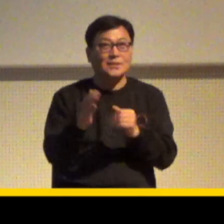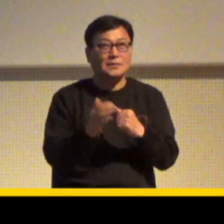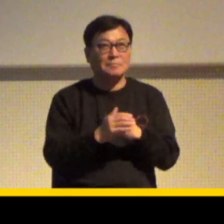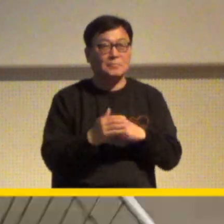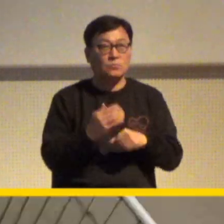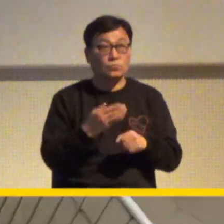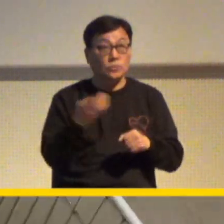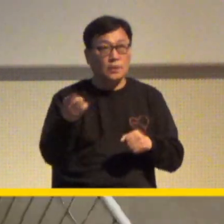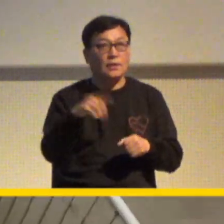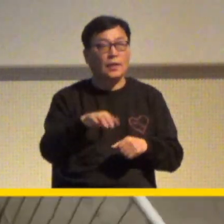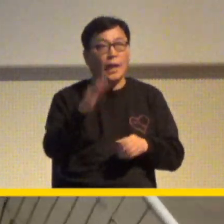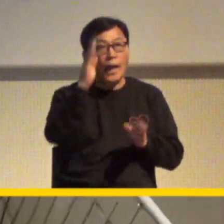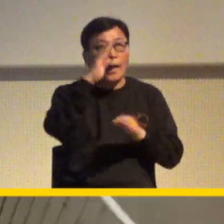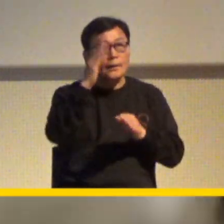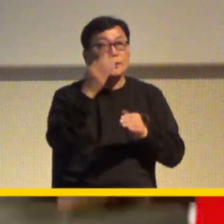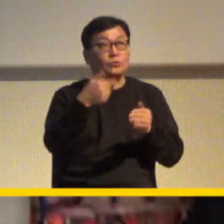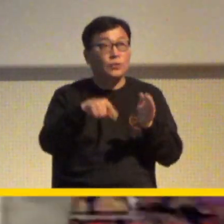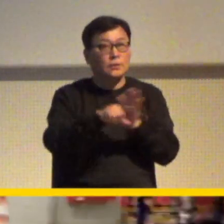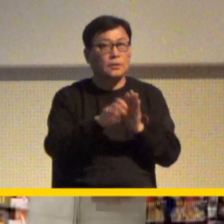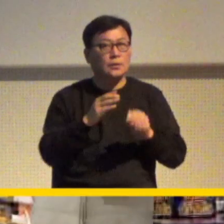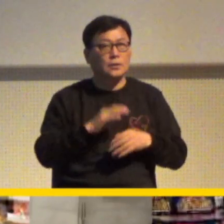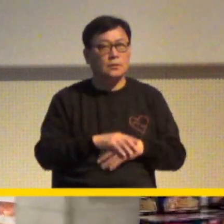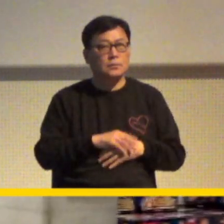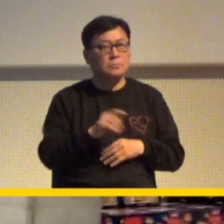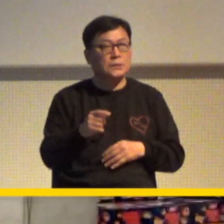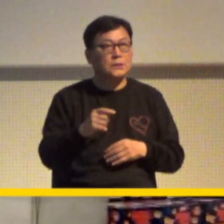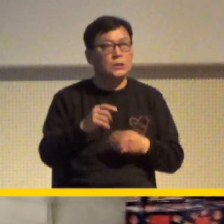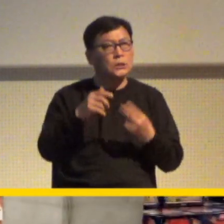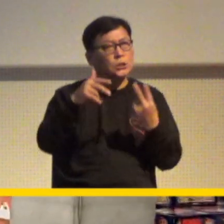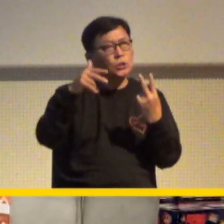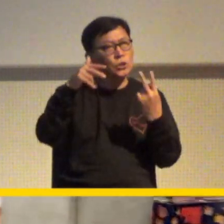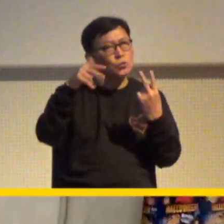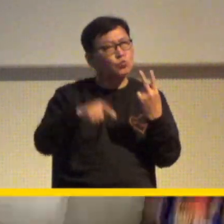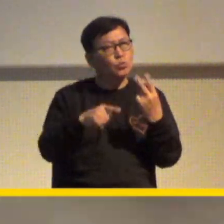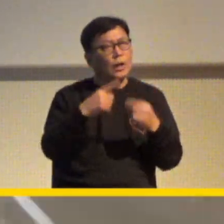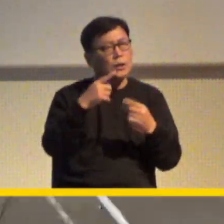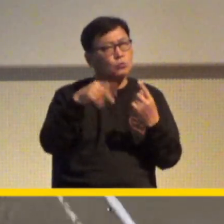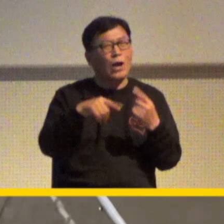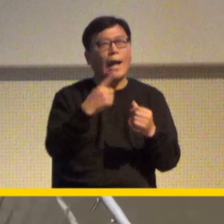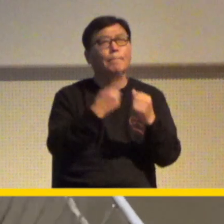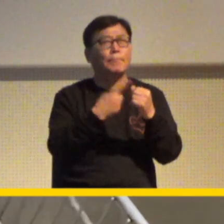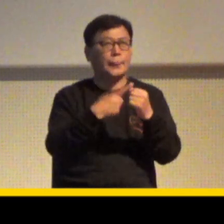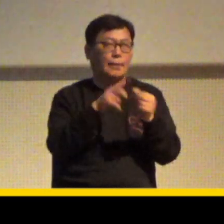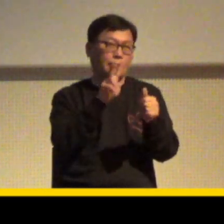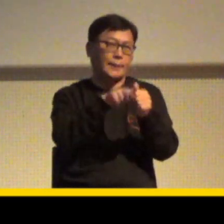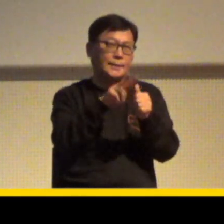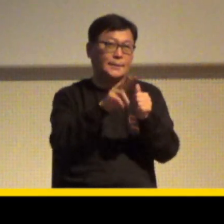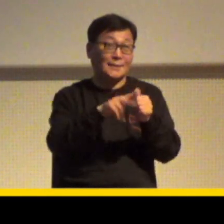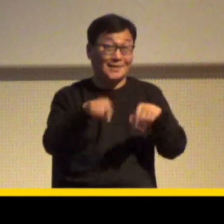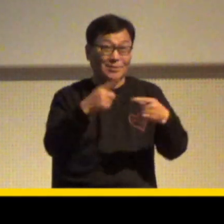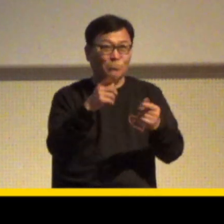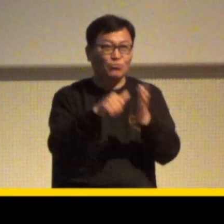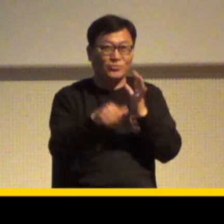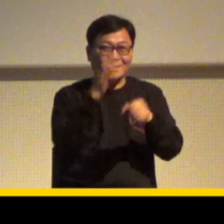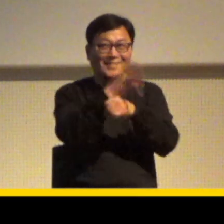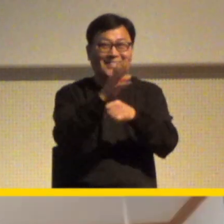저는 아이들을 위해서 2주에 한 번씩 마트에 갑니다. 저 때문에 사신 거 아니에요? 물론